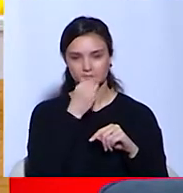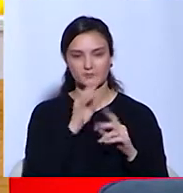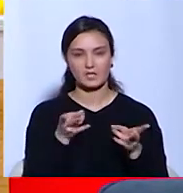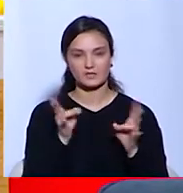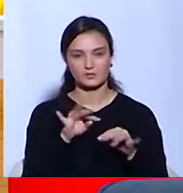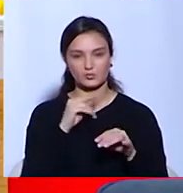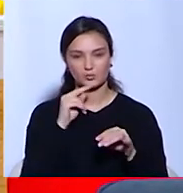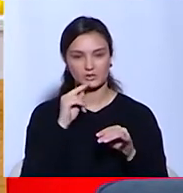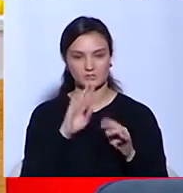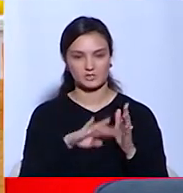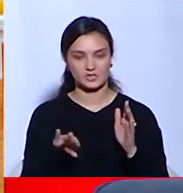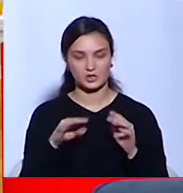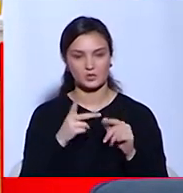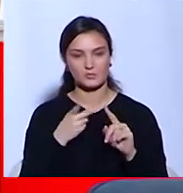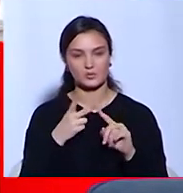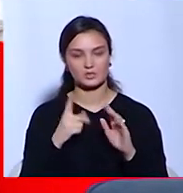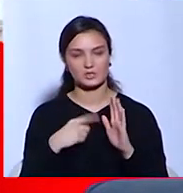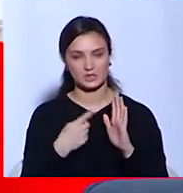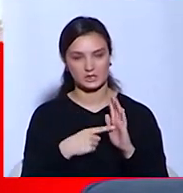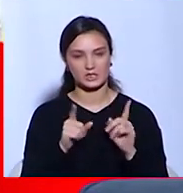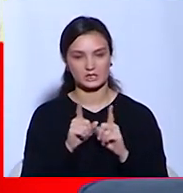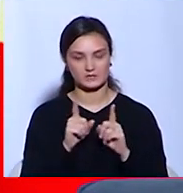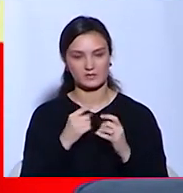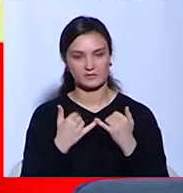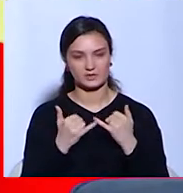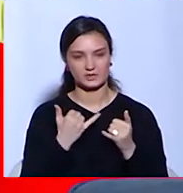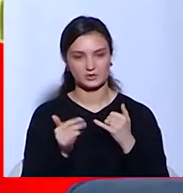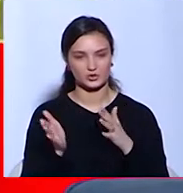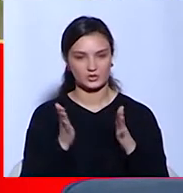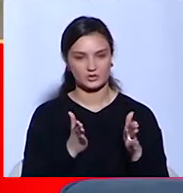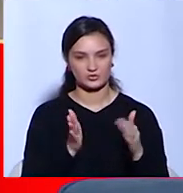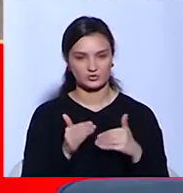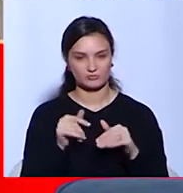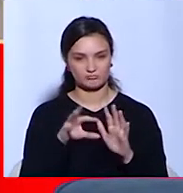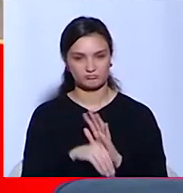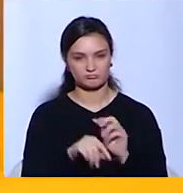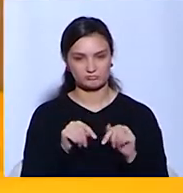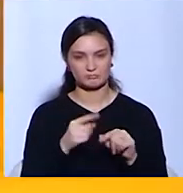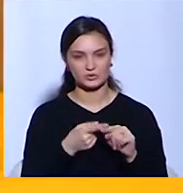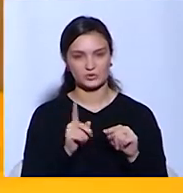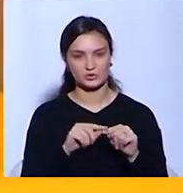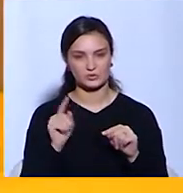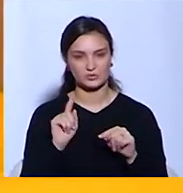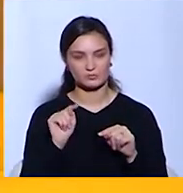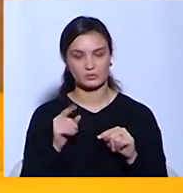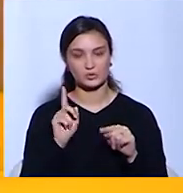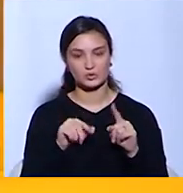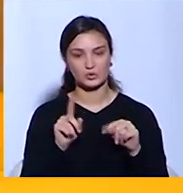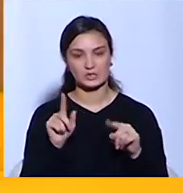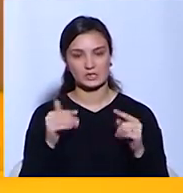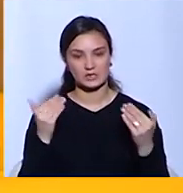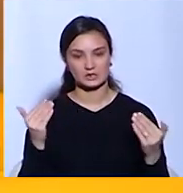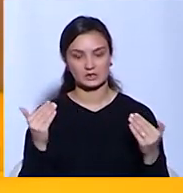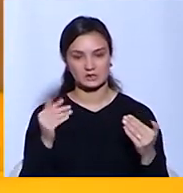ეს ყურადღების მიღმა. მეორე საკითხი, რის გამოც ასევე ყვითელ ზონაში აღმოჩნდი, არის ის, რომ ზოგიერთი